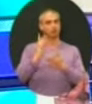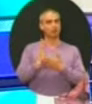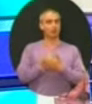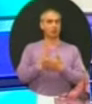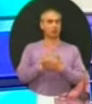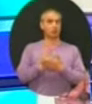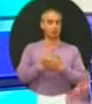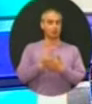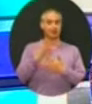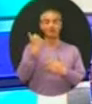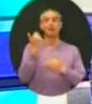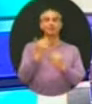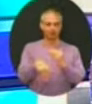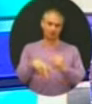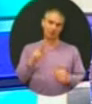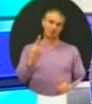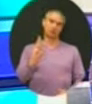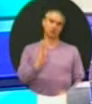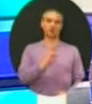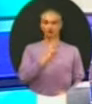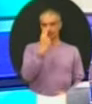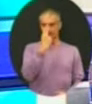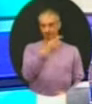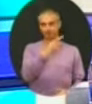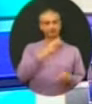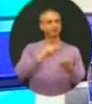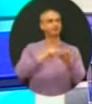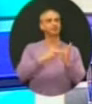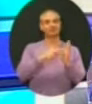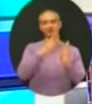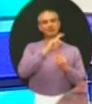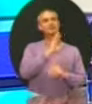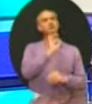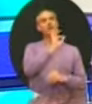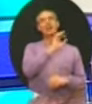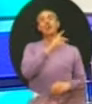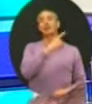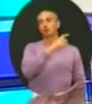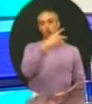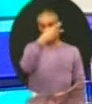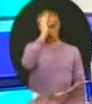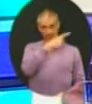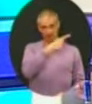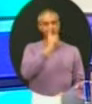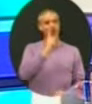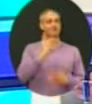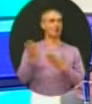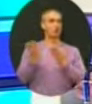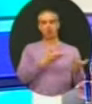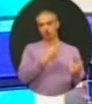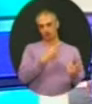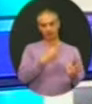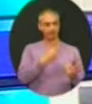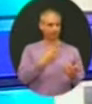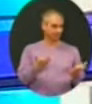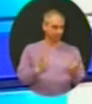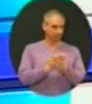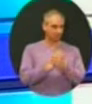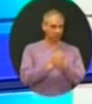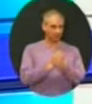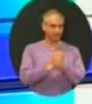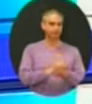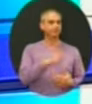אליו? ולסיום, קווי שפרן מבקר בחדר הסגלגל של דונלד טראמפ, אבל תחילה לאורח המרכזי שלנו, חבר הכנסת אמיר פרץ, שלום לך אדוני.